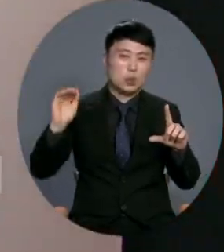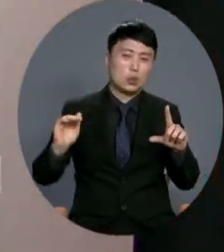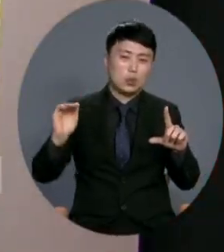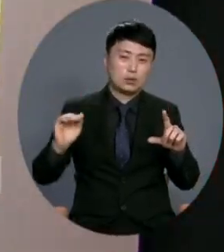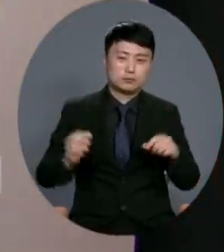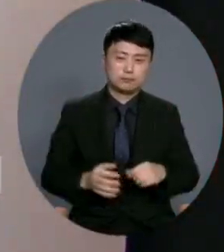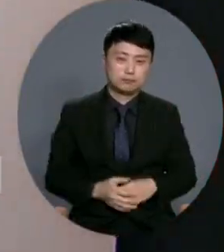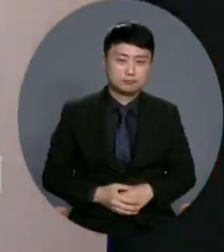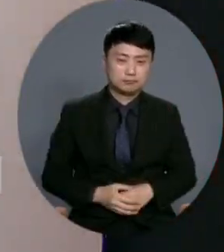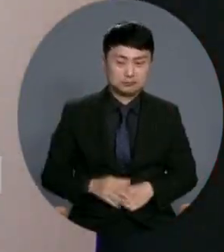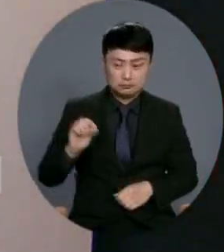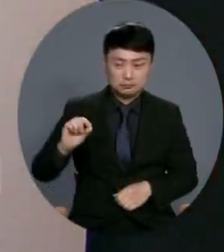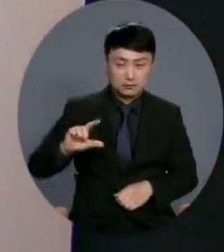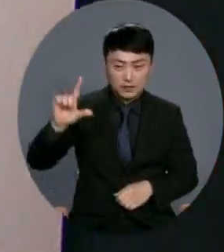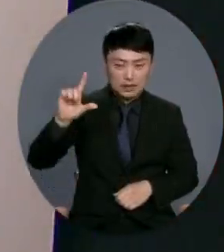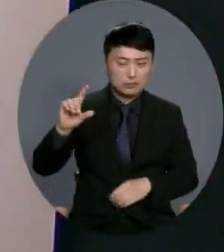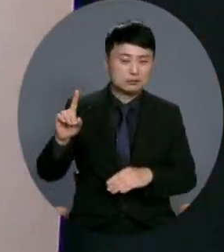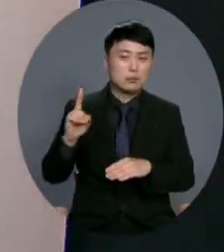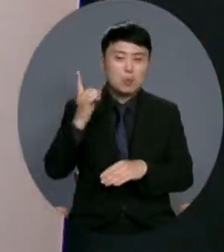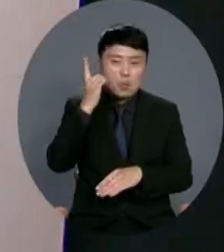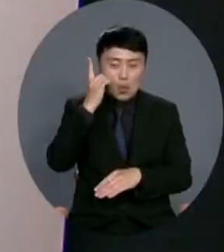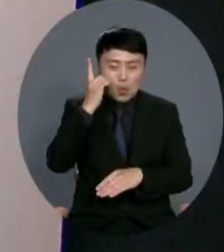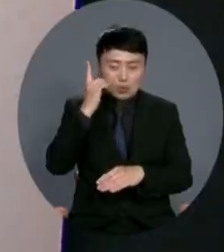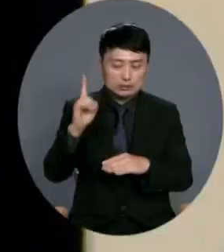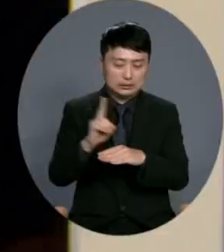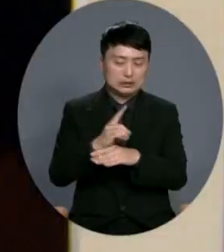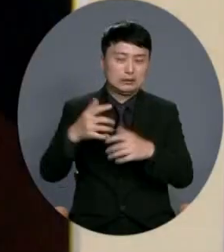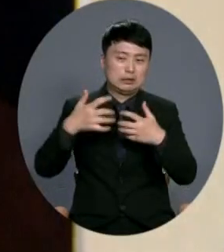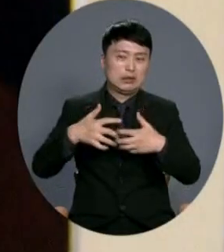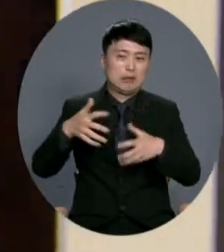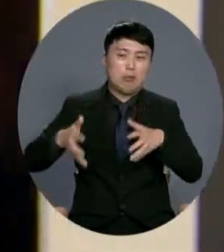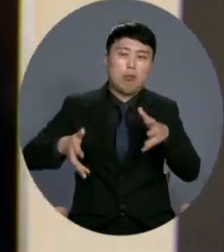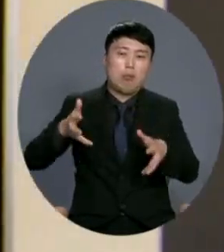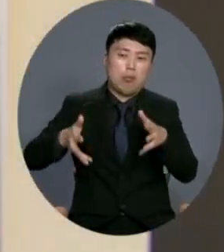이 인구의 대부분은 디지털 기기에 소외돼 있습니다.